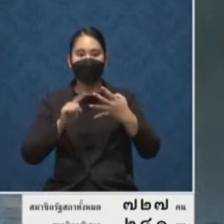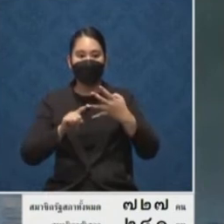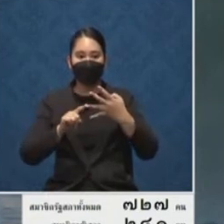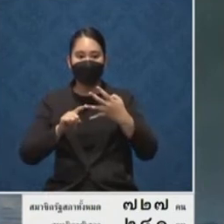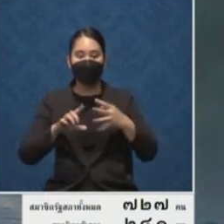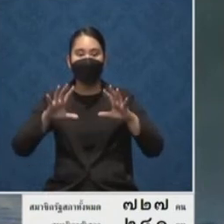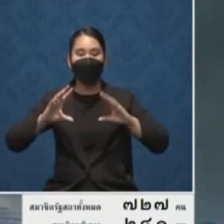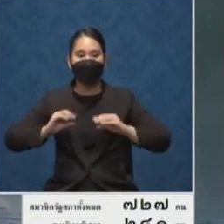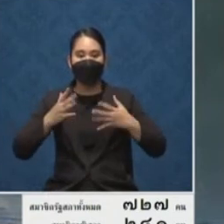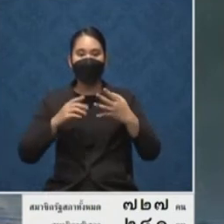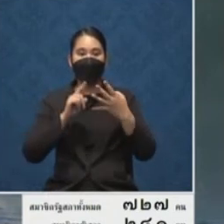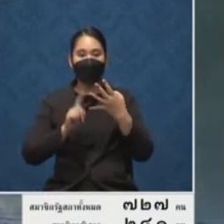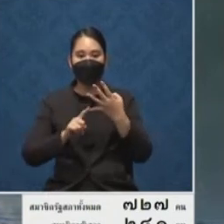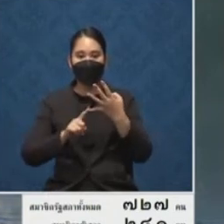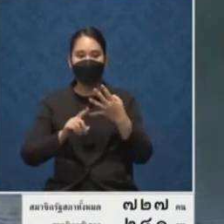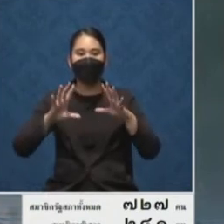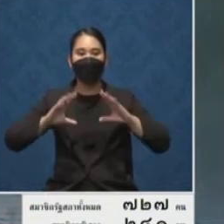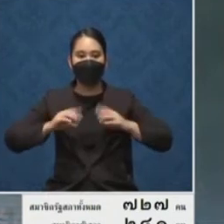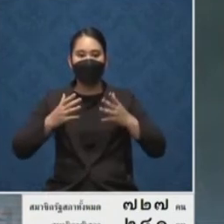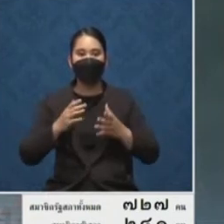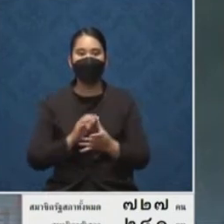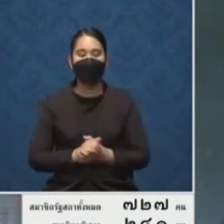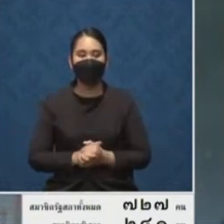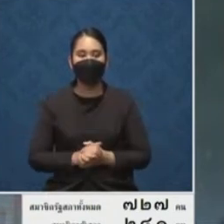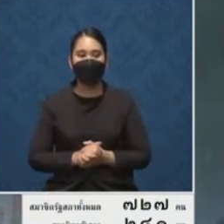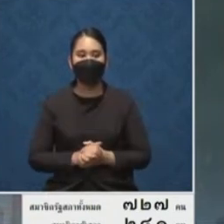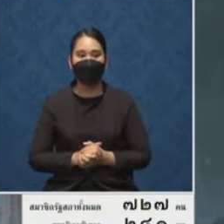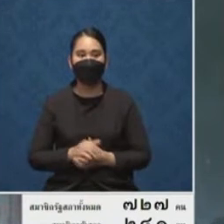การ3ไม่รับหลักการ4ไม่รับหลักการ